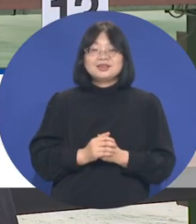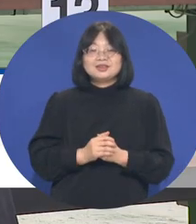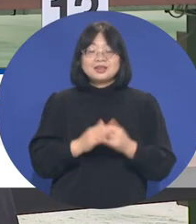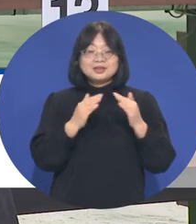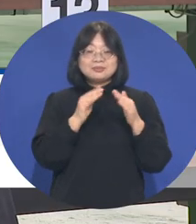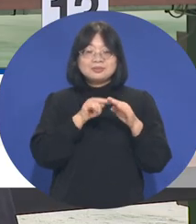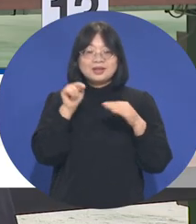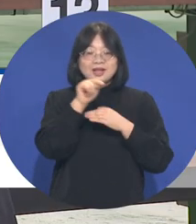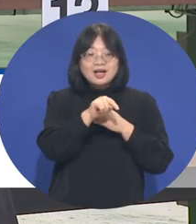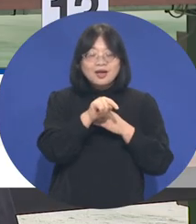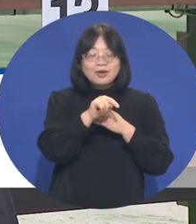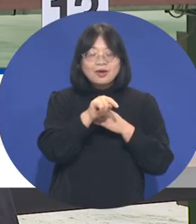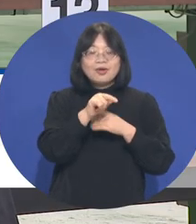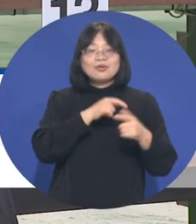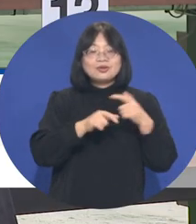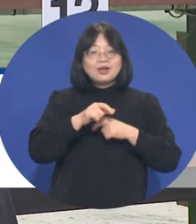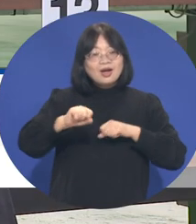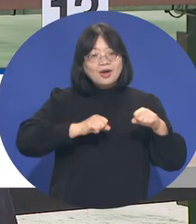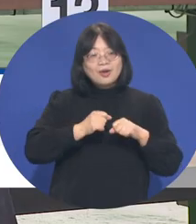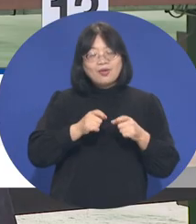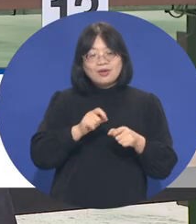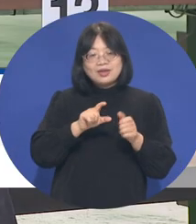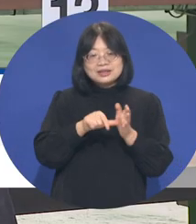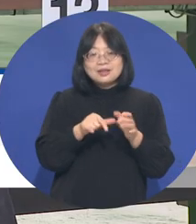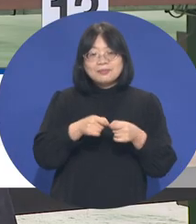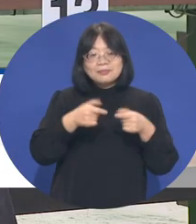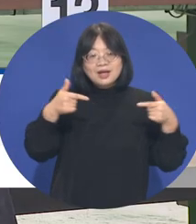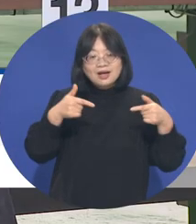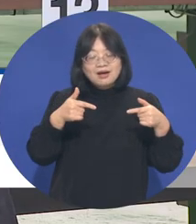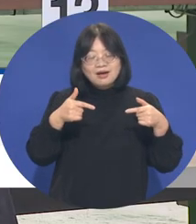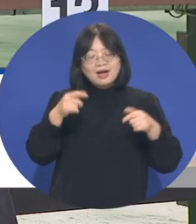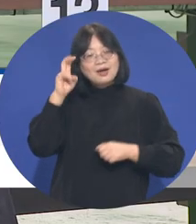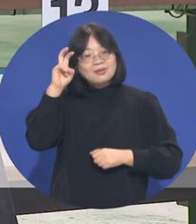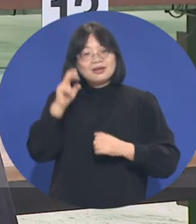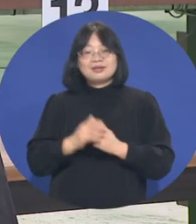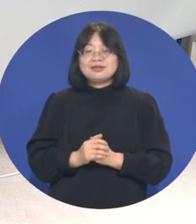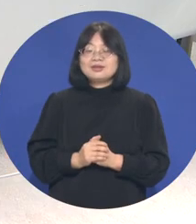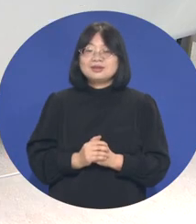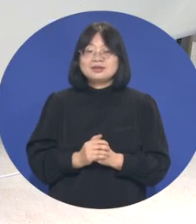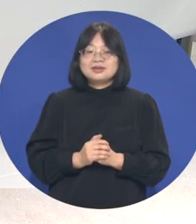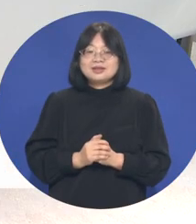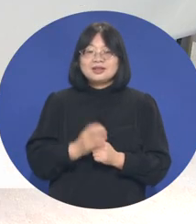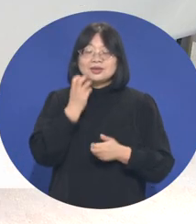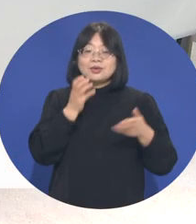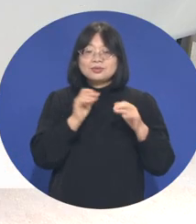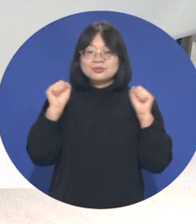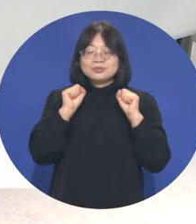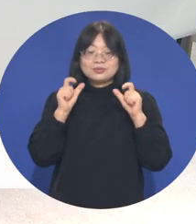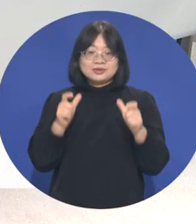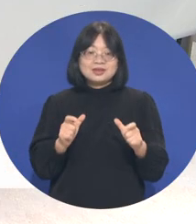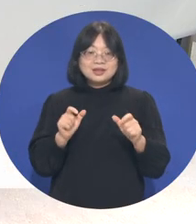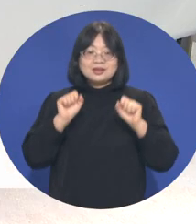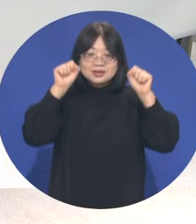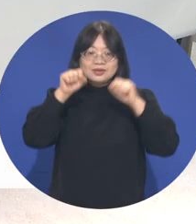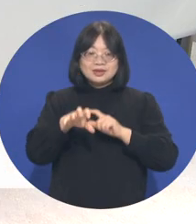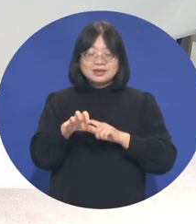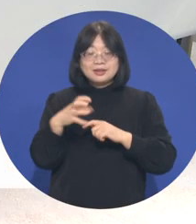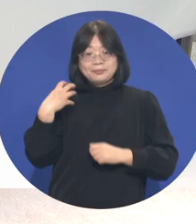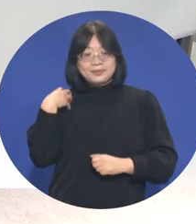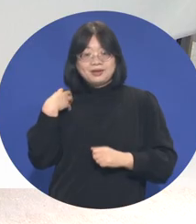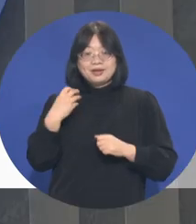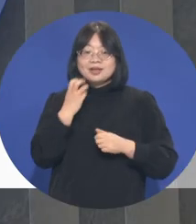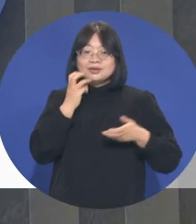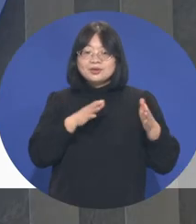나면은 집 밖으로 더 나올 수 있지 않을까 그런 계기가 될 수도 있을 것 같습니다. 경기 북부 지역의 체육 행정을